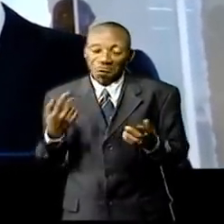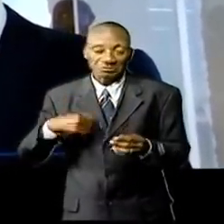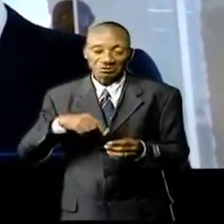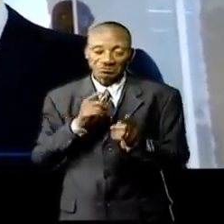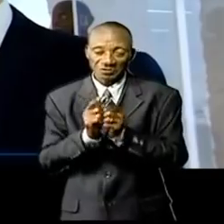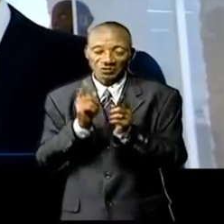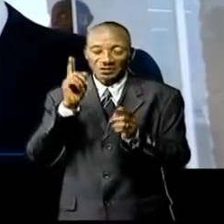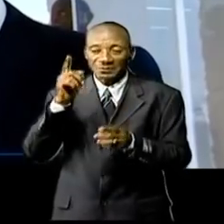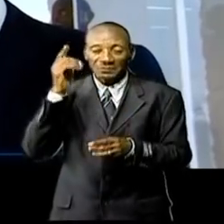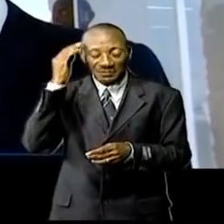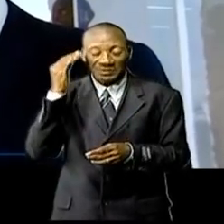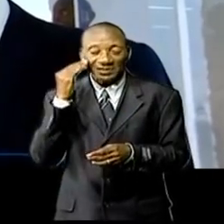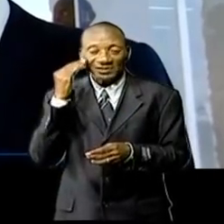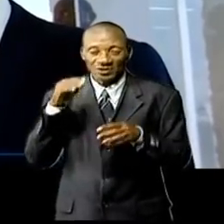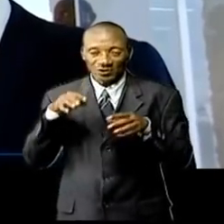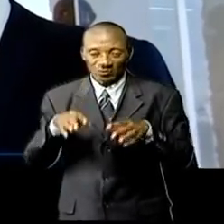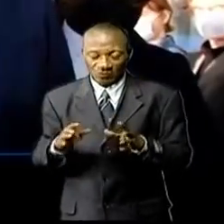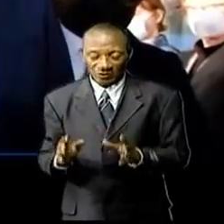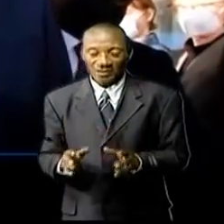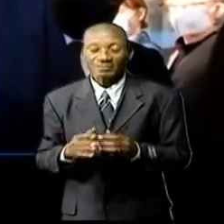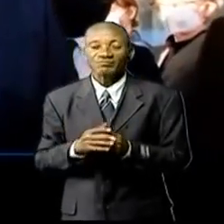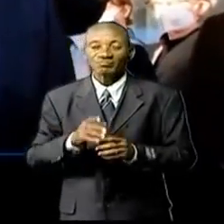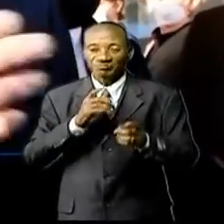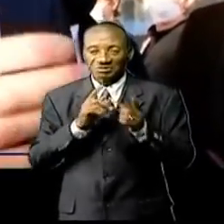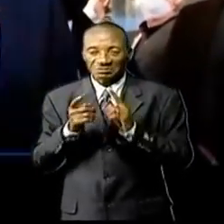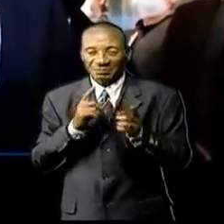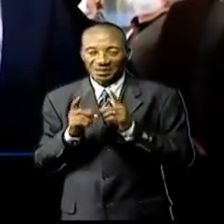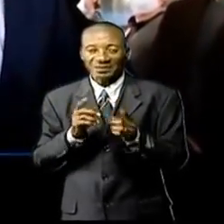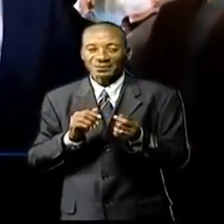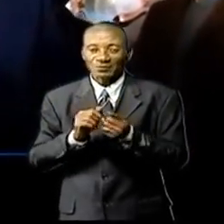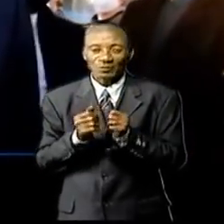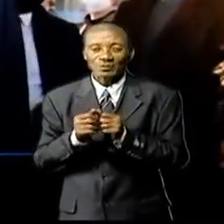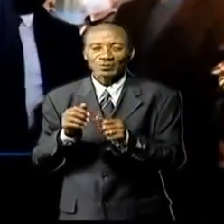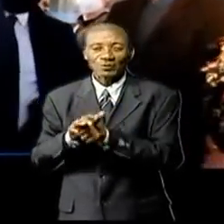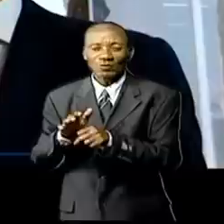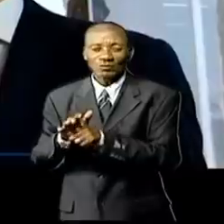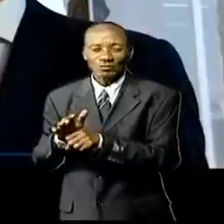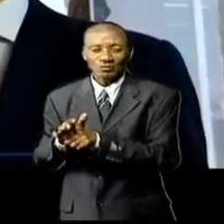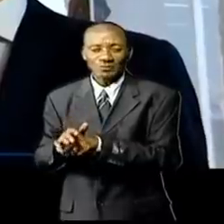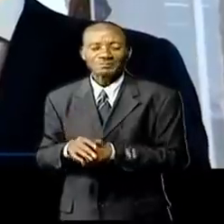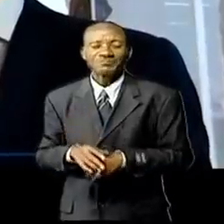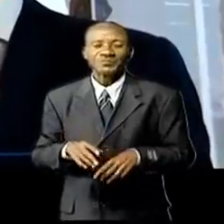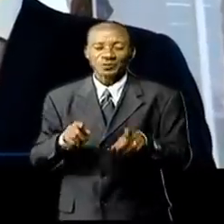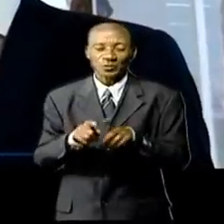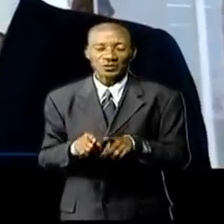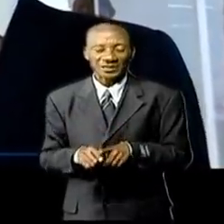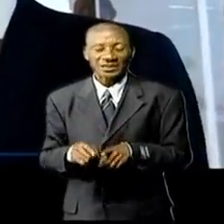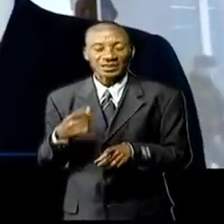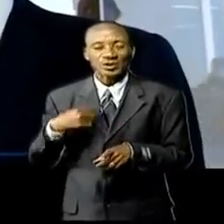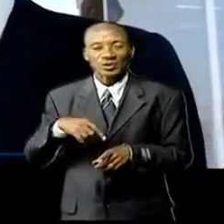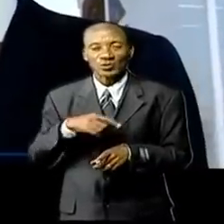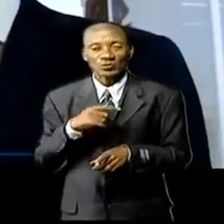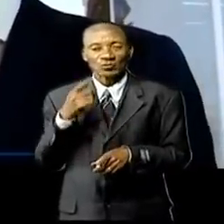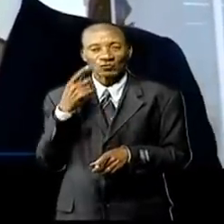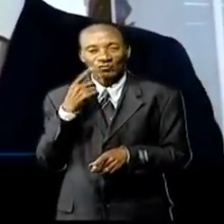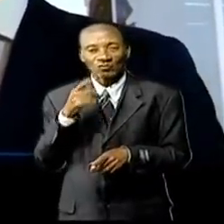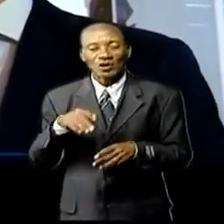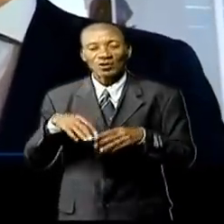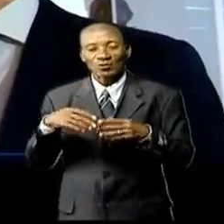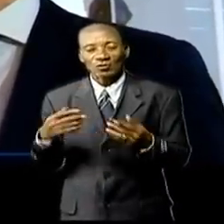cela. Et puis la restitution, c'est aussi regarder quelle est la collection qui se trouve ici, de quelle manière est-ce qu'elle a été